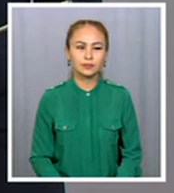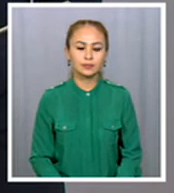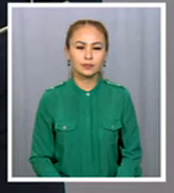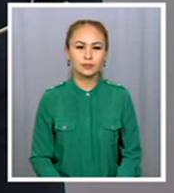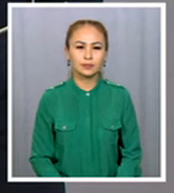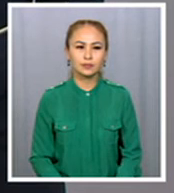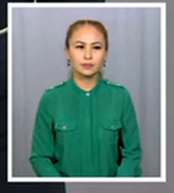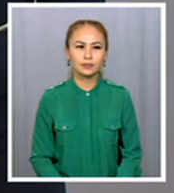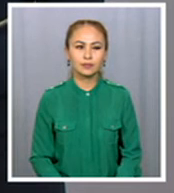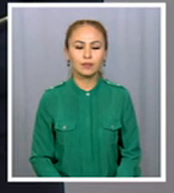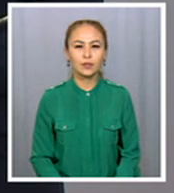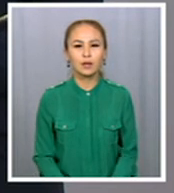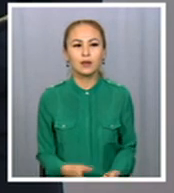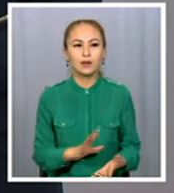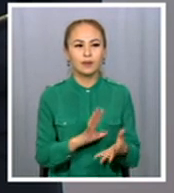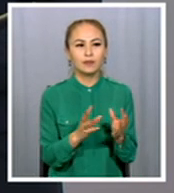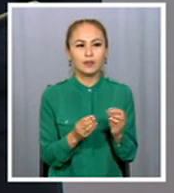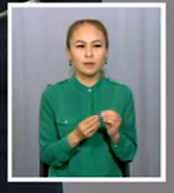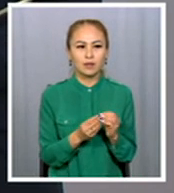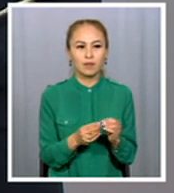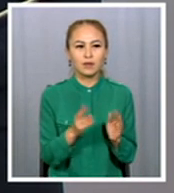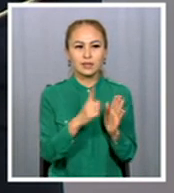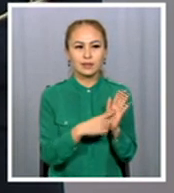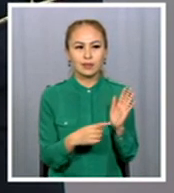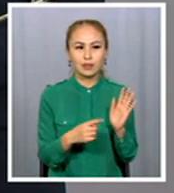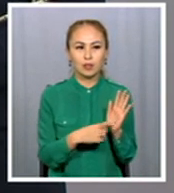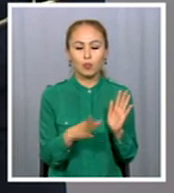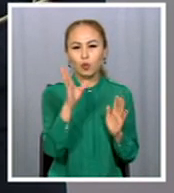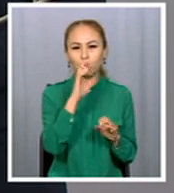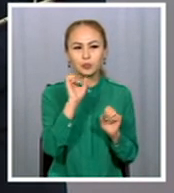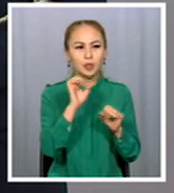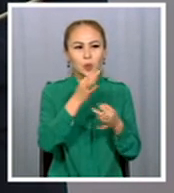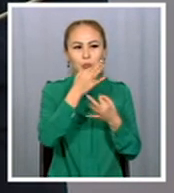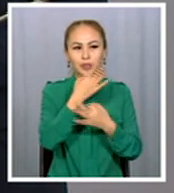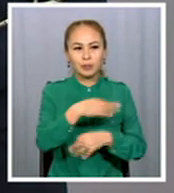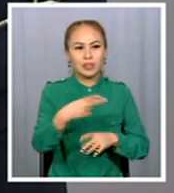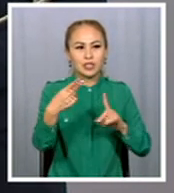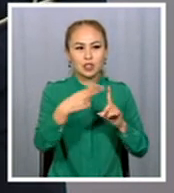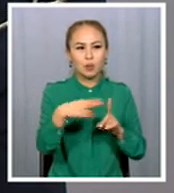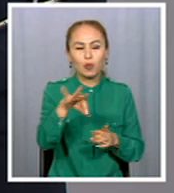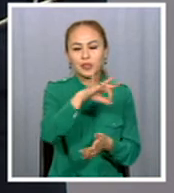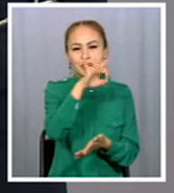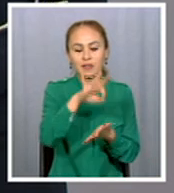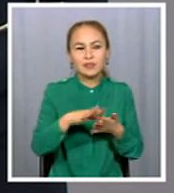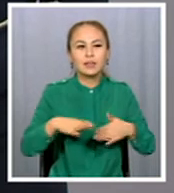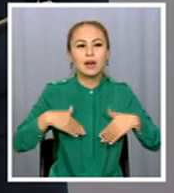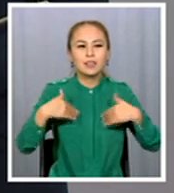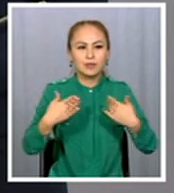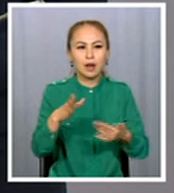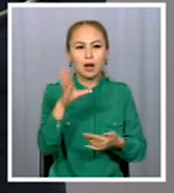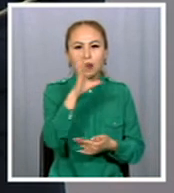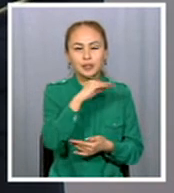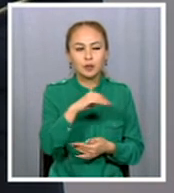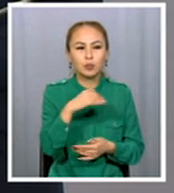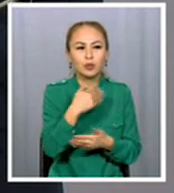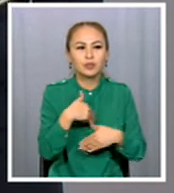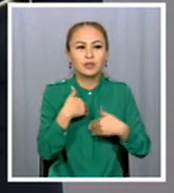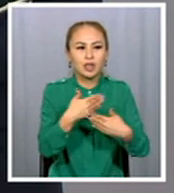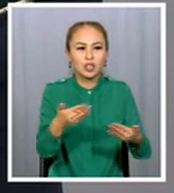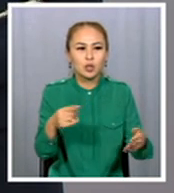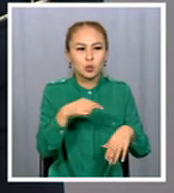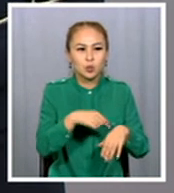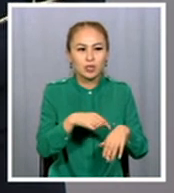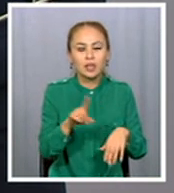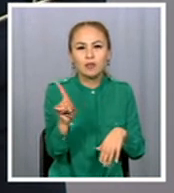Давайте сделаем вывод. Восклицательными могут быть любые предложения по цели высказывания. Они могут